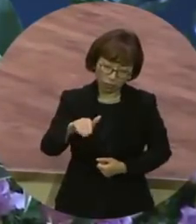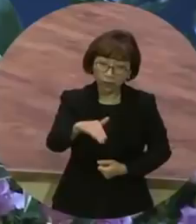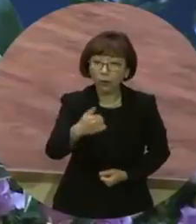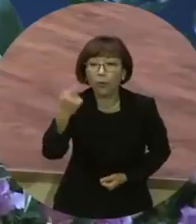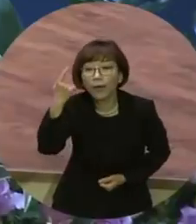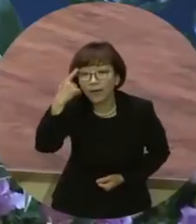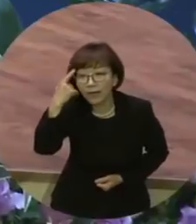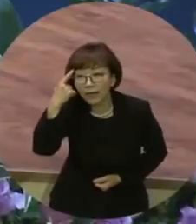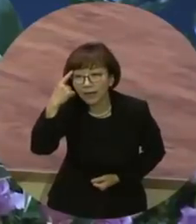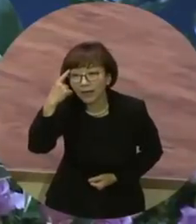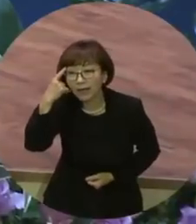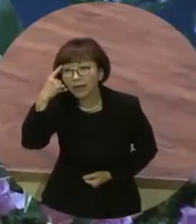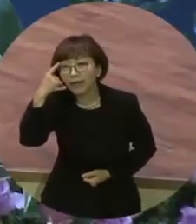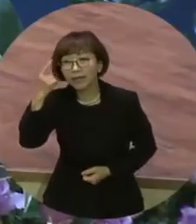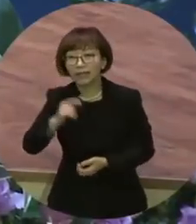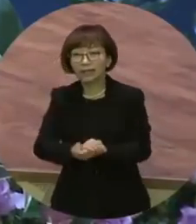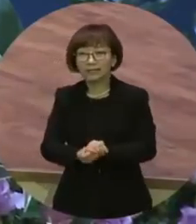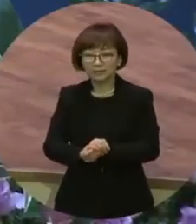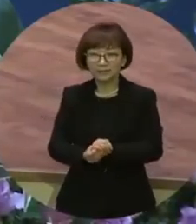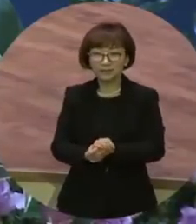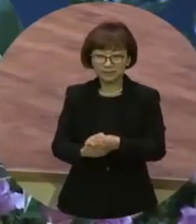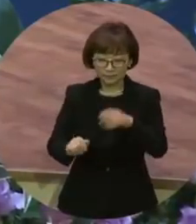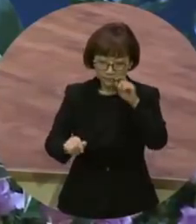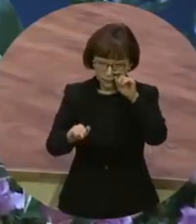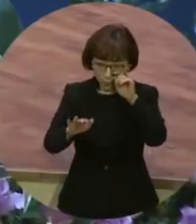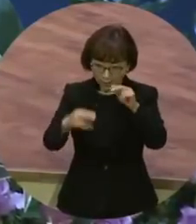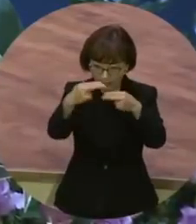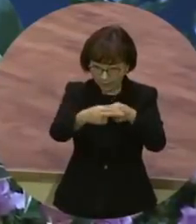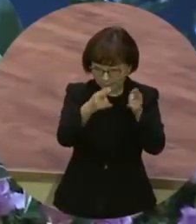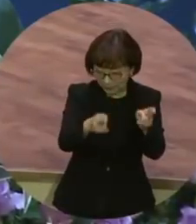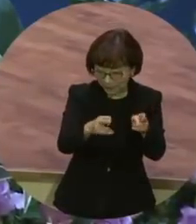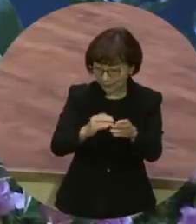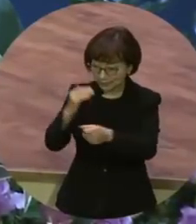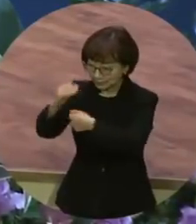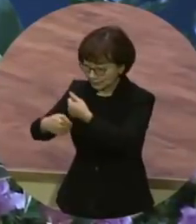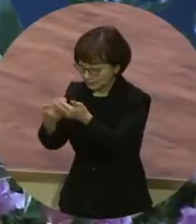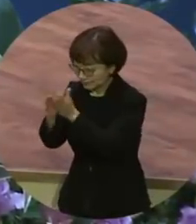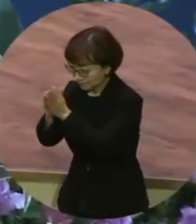이토록 성경적 전도운동, 이 다락방 전도운동이 성경적 전도운동이에요.